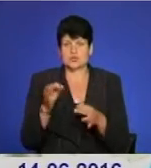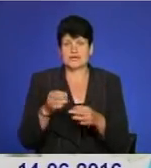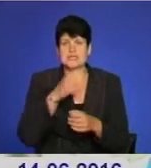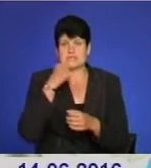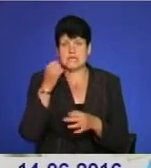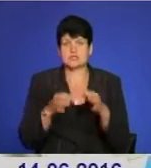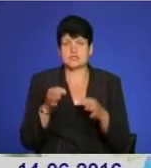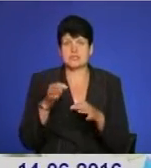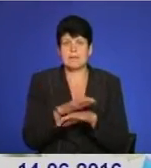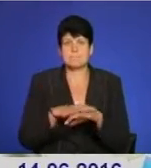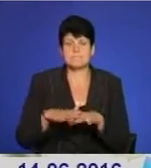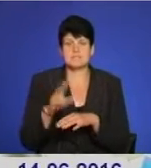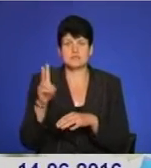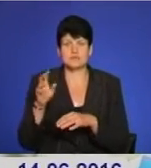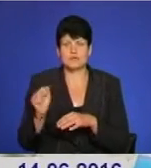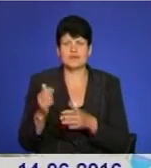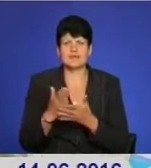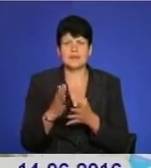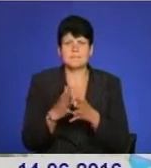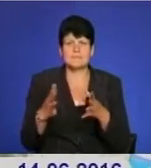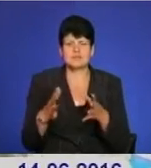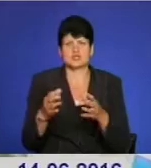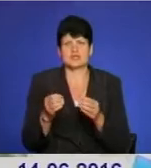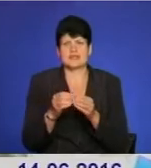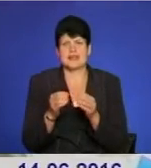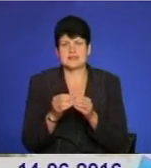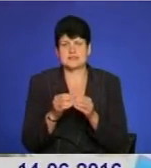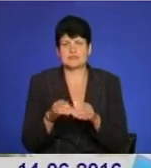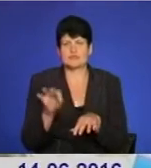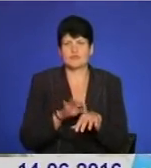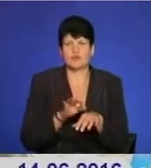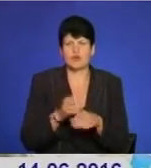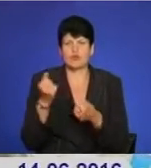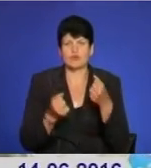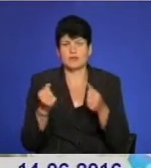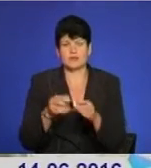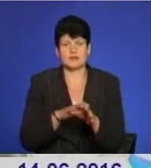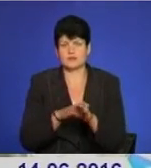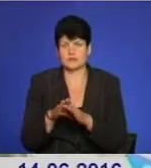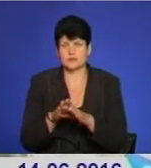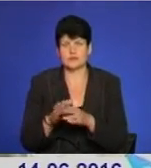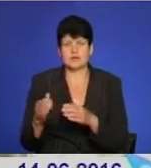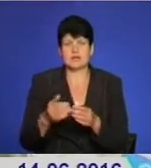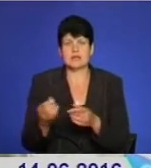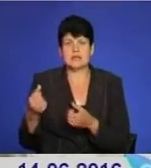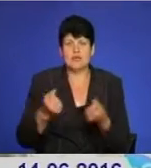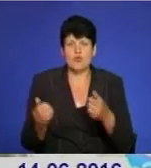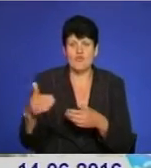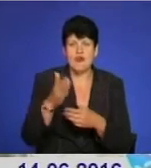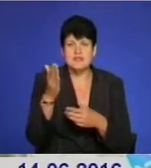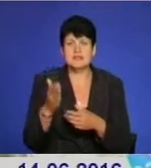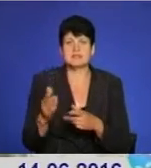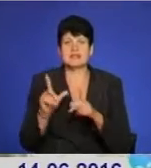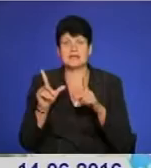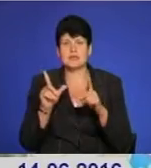на конкурсі «Масовка», де є більше 10 потерпілих, водій не справився з керуванням, водій мікроавтобуса, в якому були пасажири, не справився з керуванням